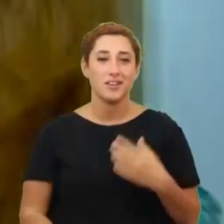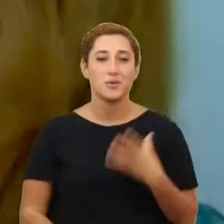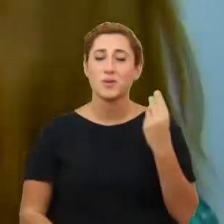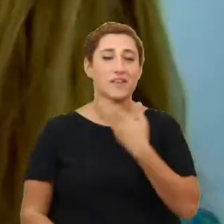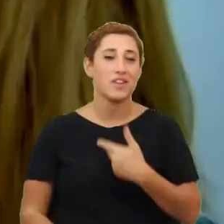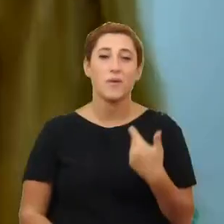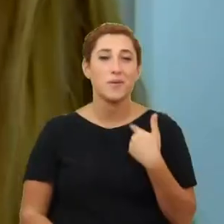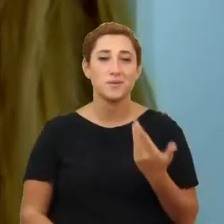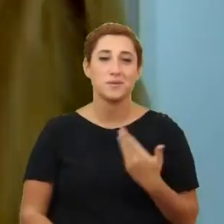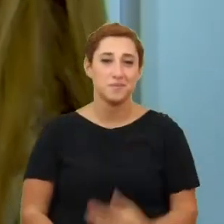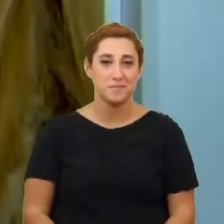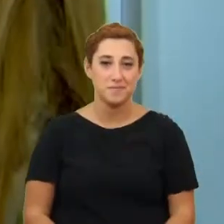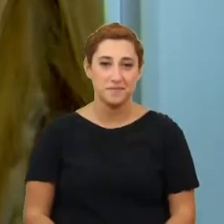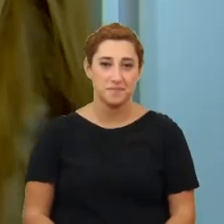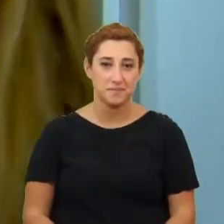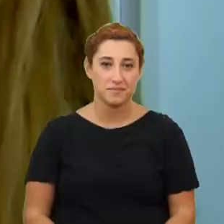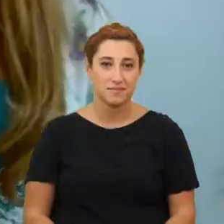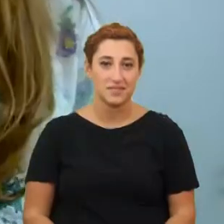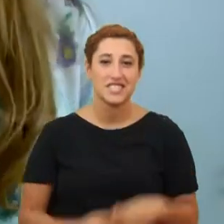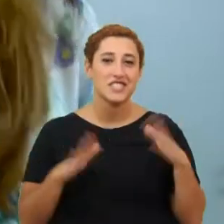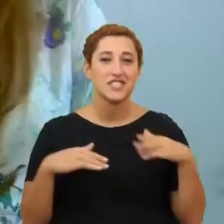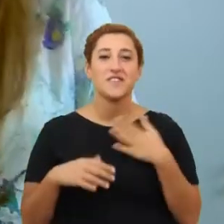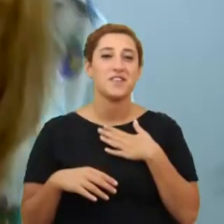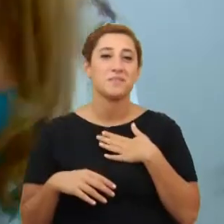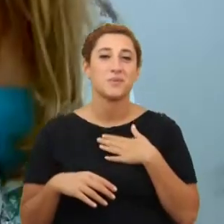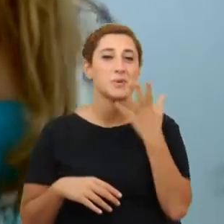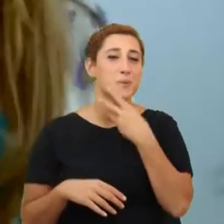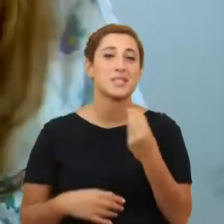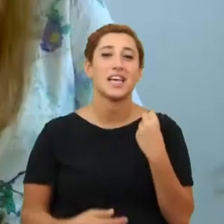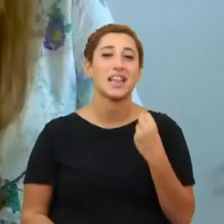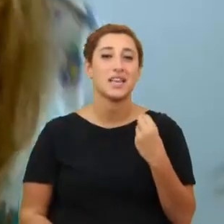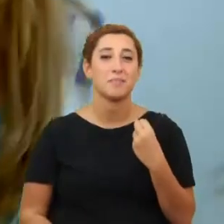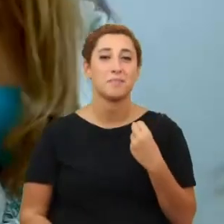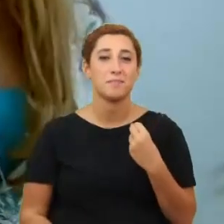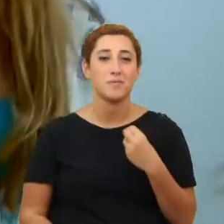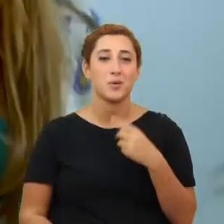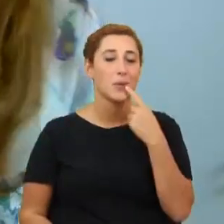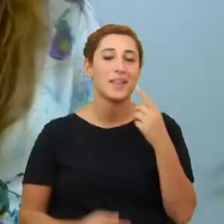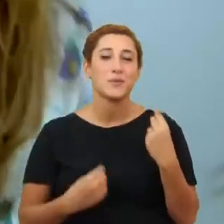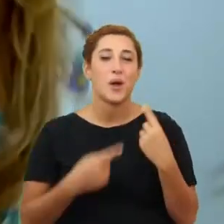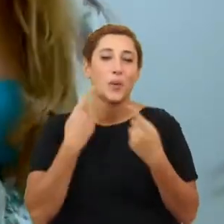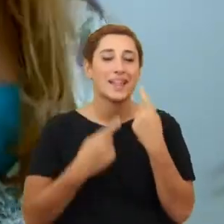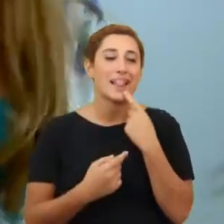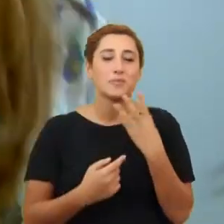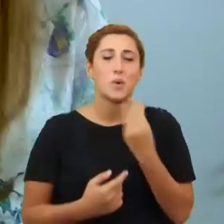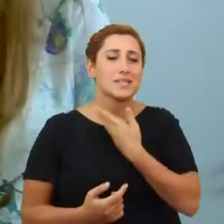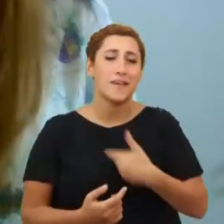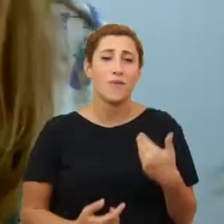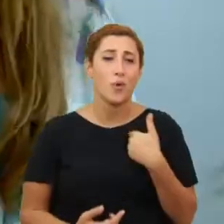Allah, çok seviyorum. Civcivim güzelim, dudu dilim,